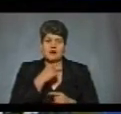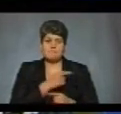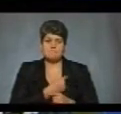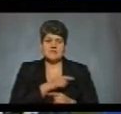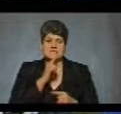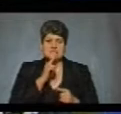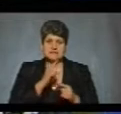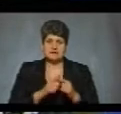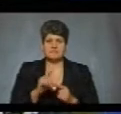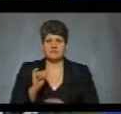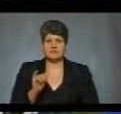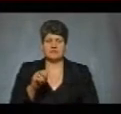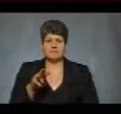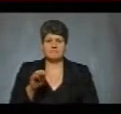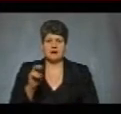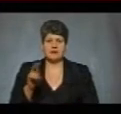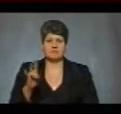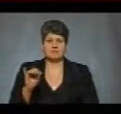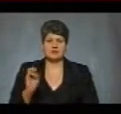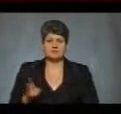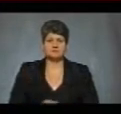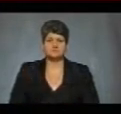лікарні Іванна Мельник.